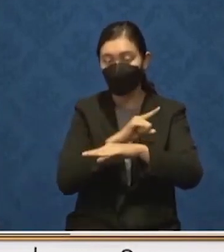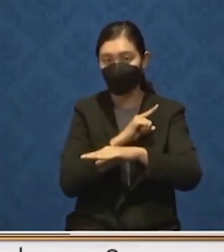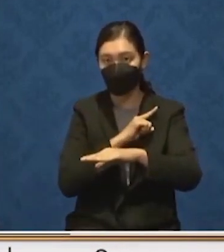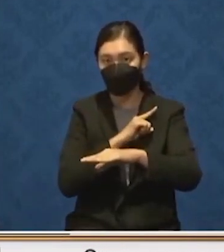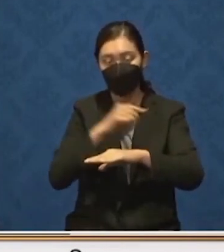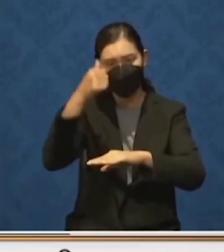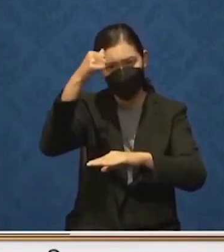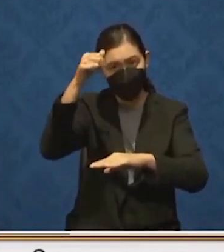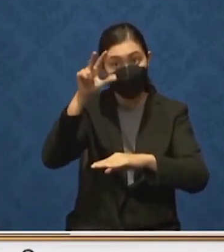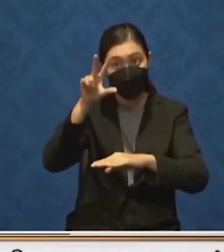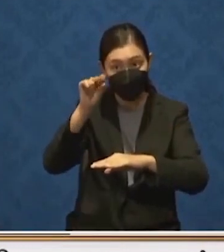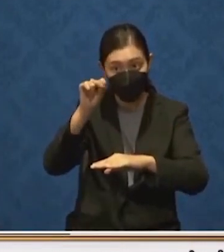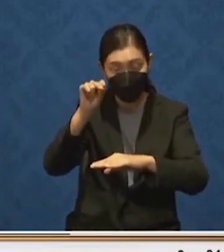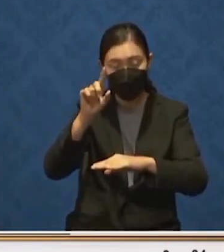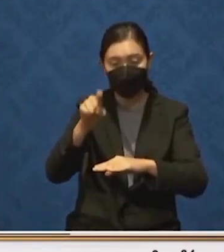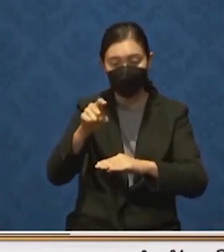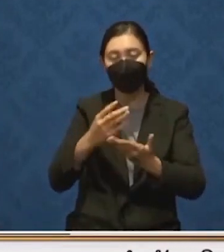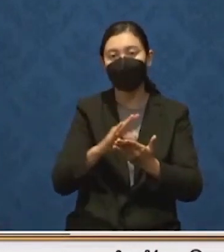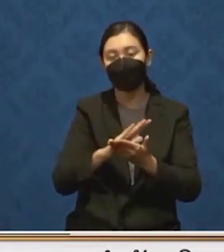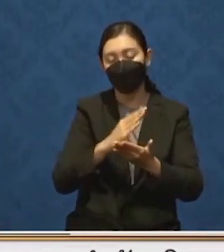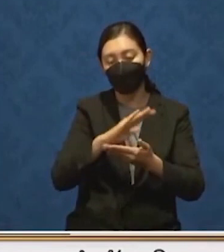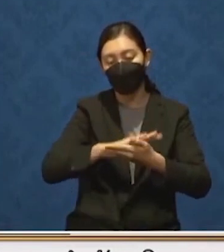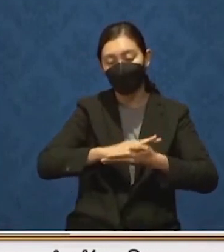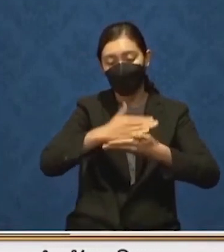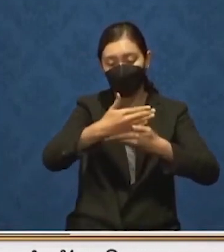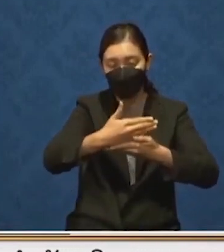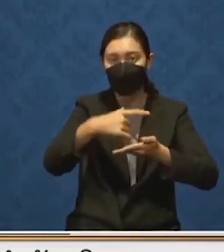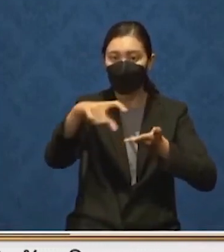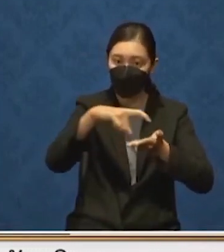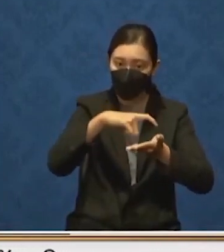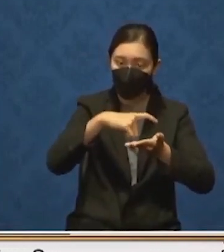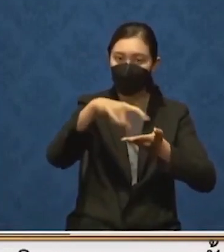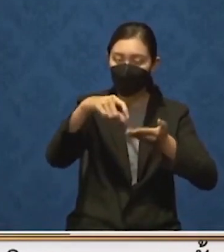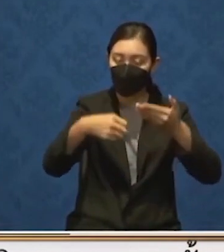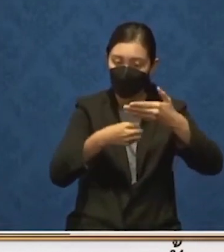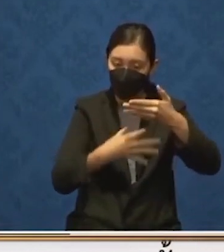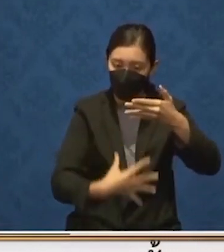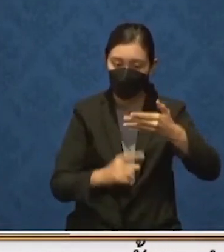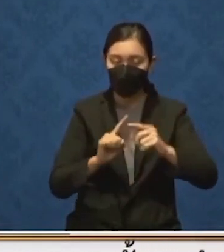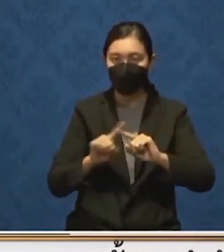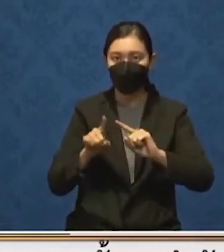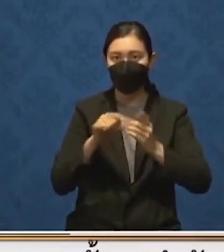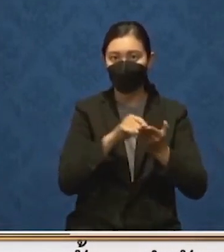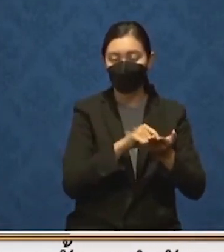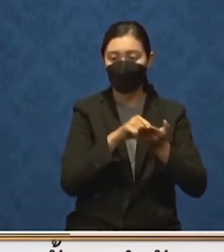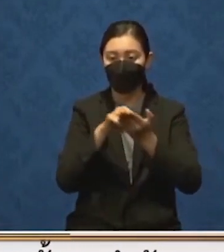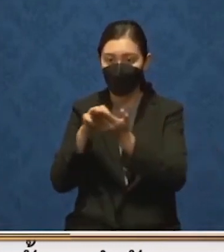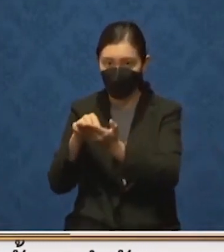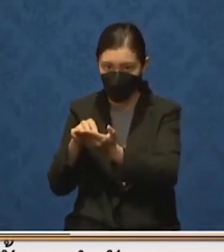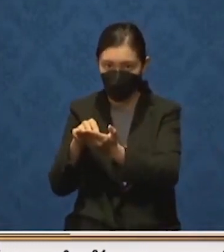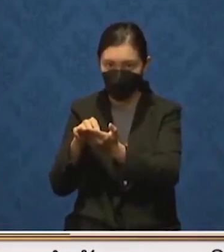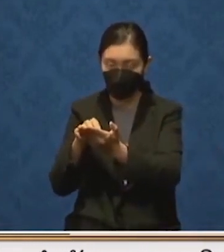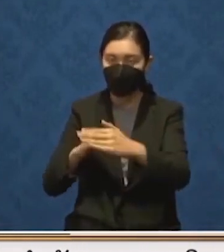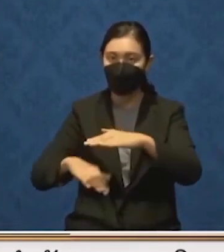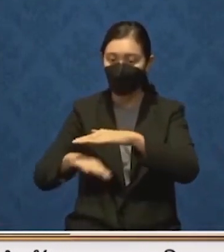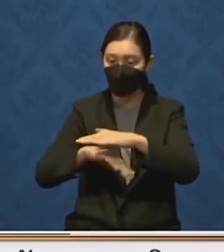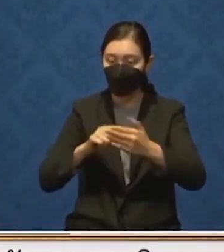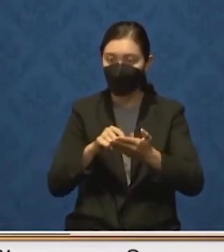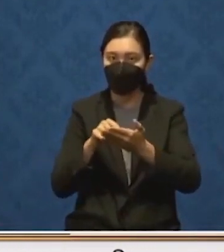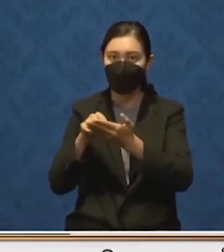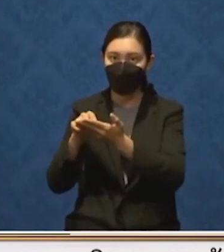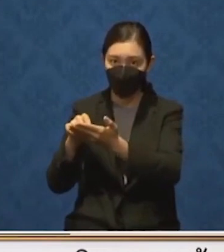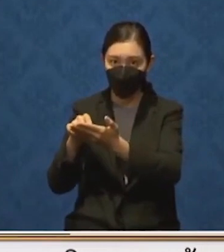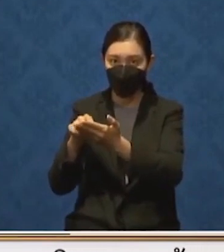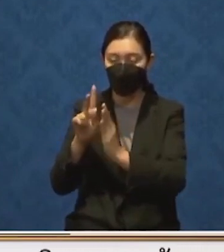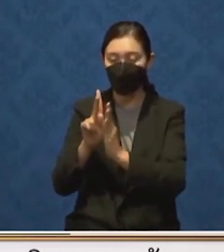ซึ่ก็ได้แ้งแทพร้นะครับแล้วก็มีเอกสารหกฐานต่ๆ ประกฎแล้วกประกาศอยู่แล้วโด